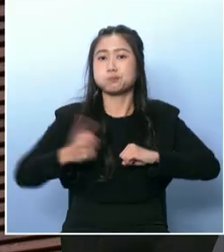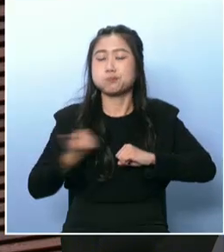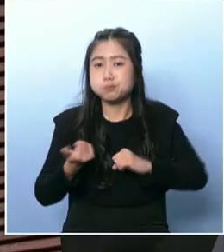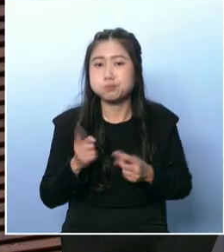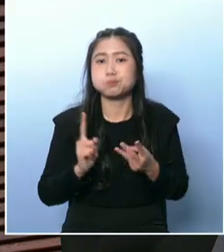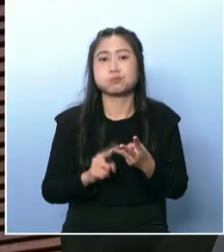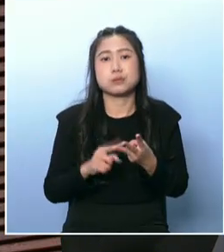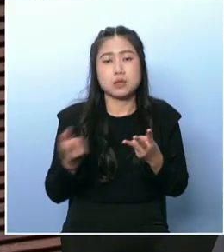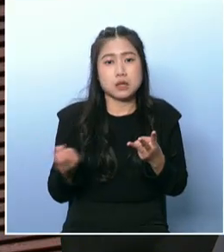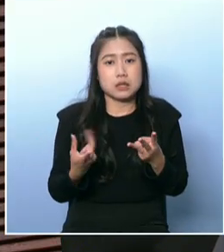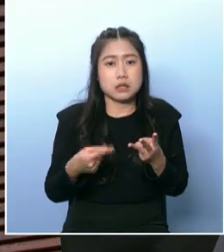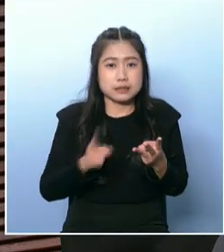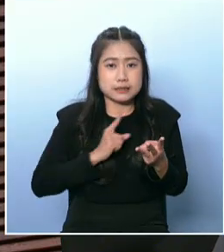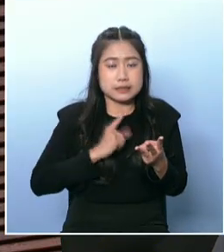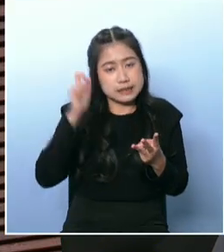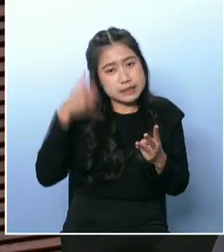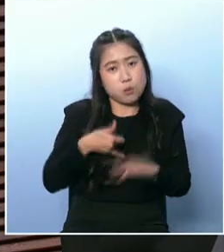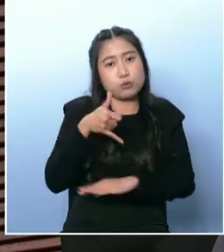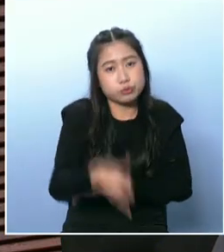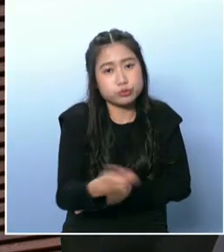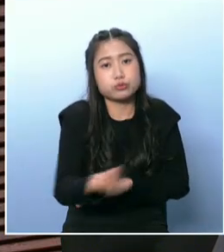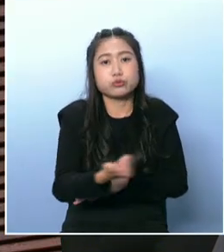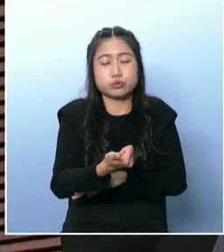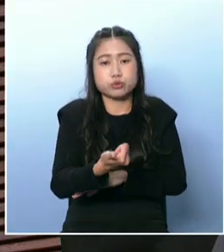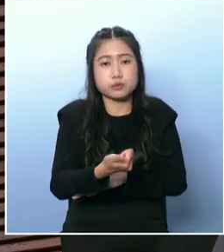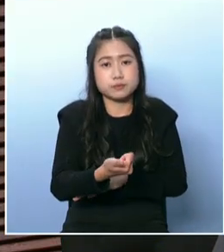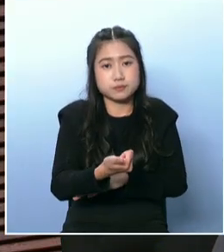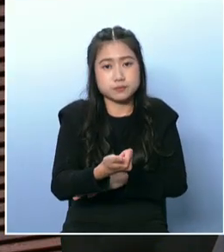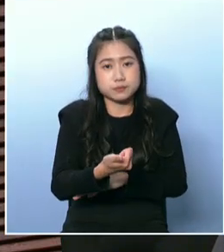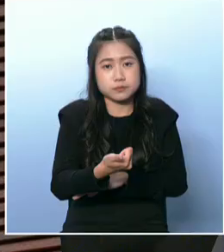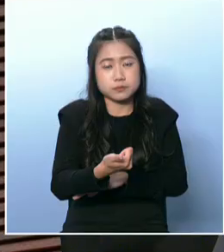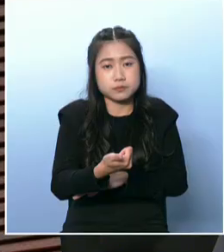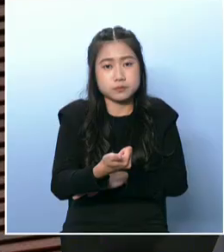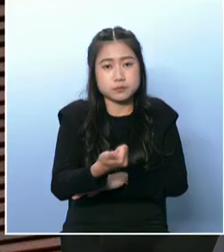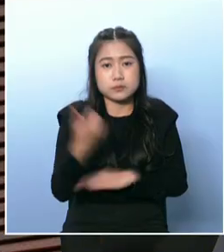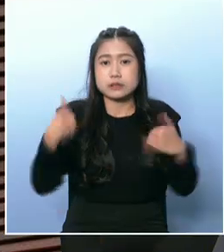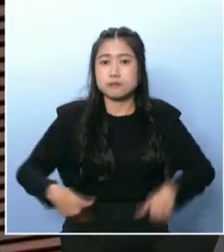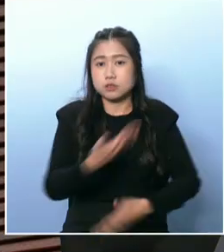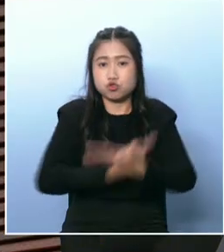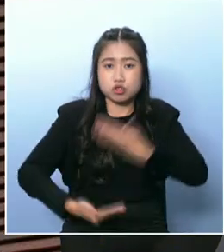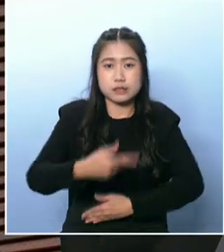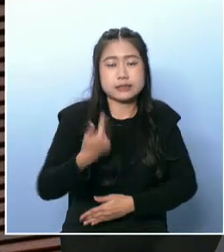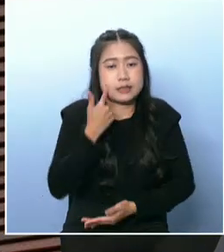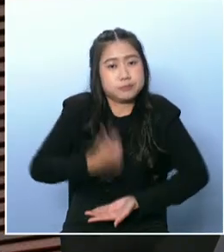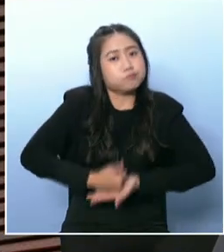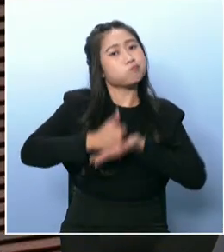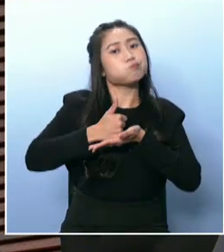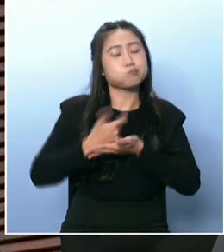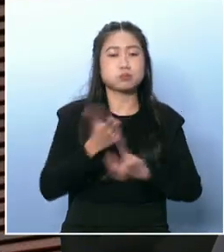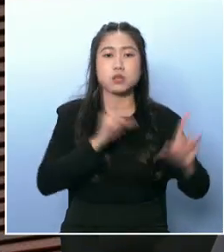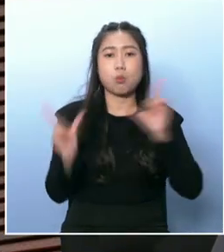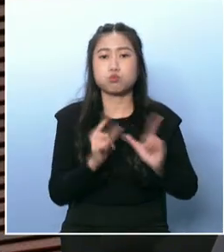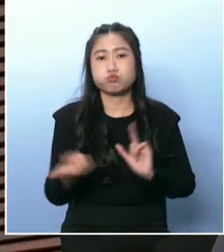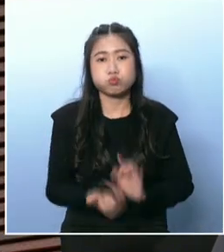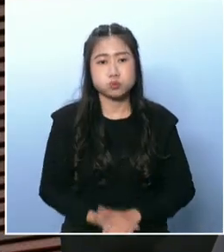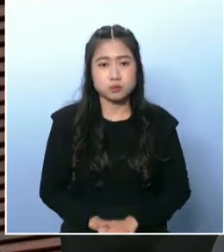also be able to earn money, and they will be able to integrate into community. 咁呢方面其